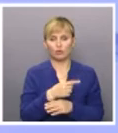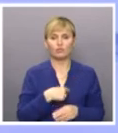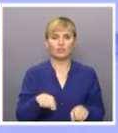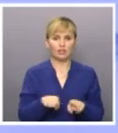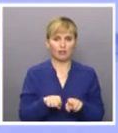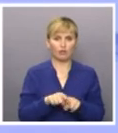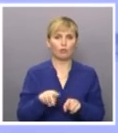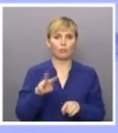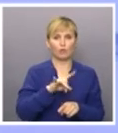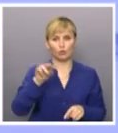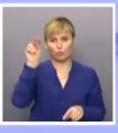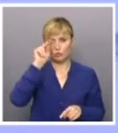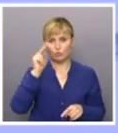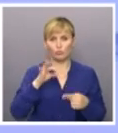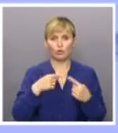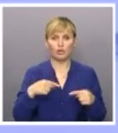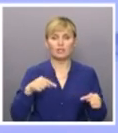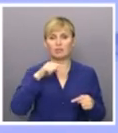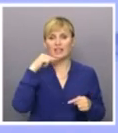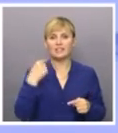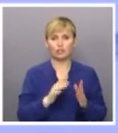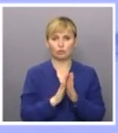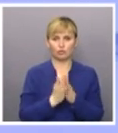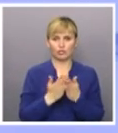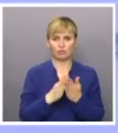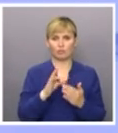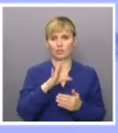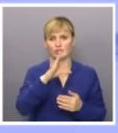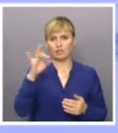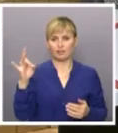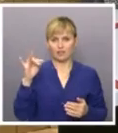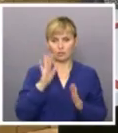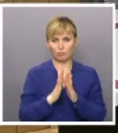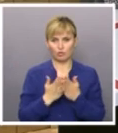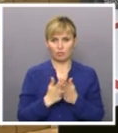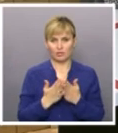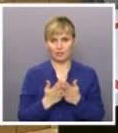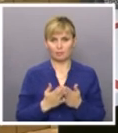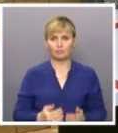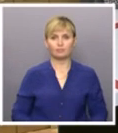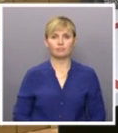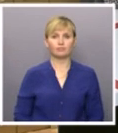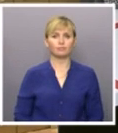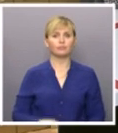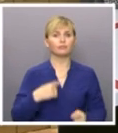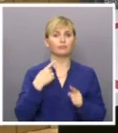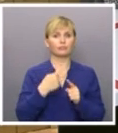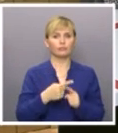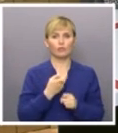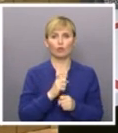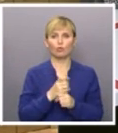по российским учебникам или там по советским даже иногда учебникам. Плюс ко всему, конечно,